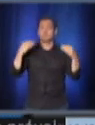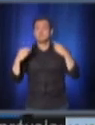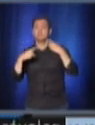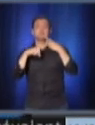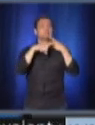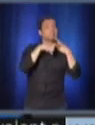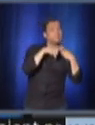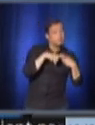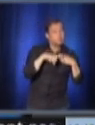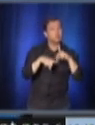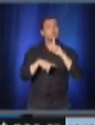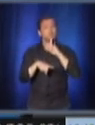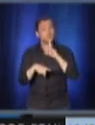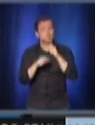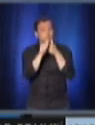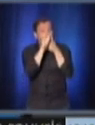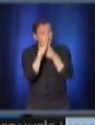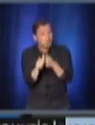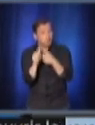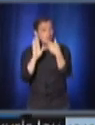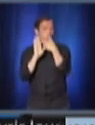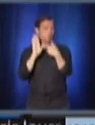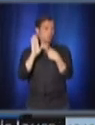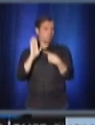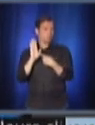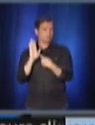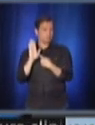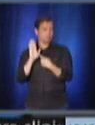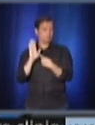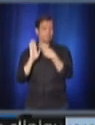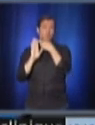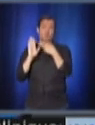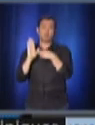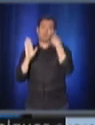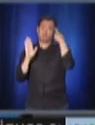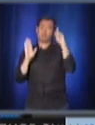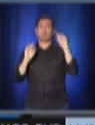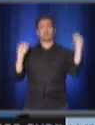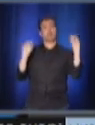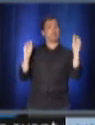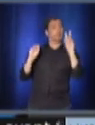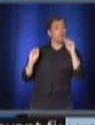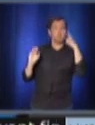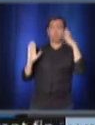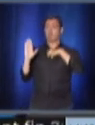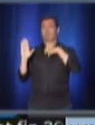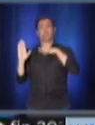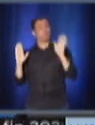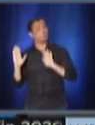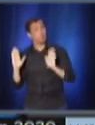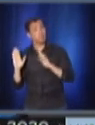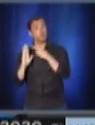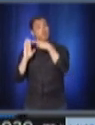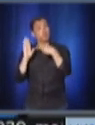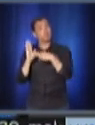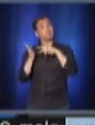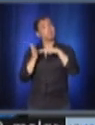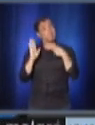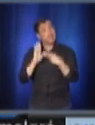conditionnel et les conditions ne sont pas là pour rendre les gens malheureux. Mais c'est que si nous ne